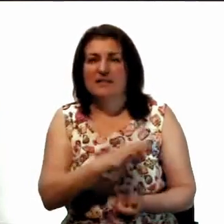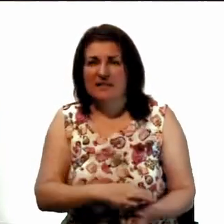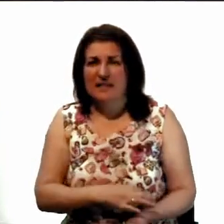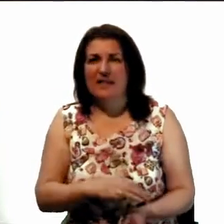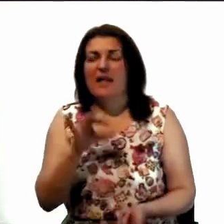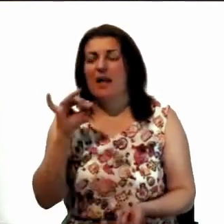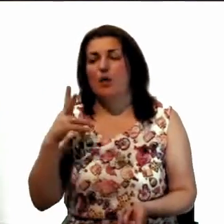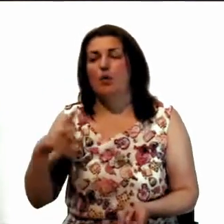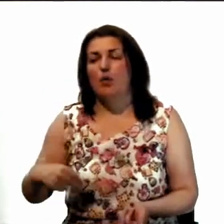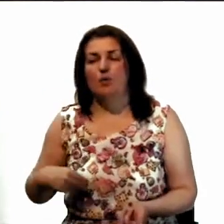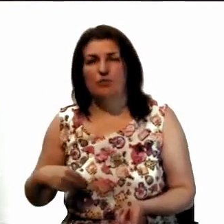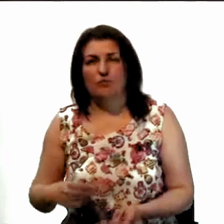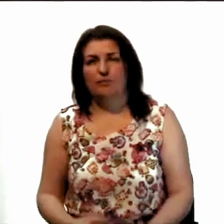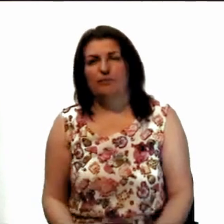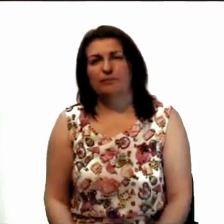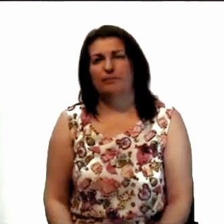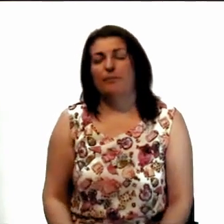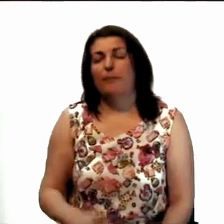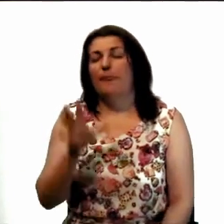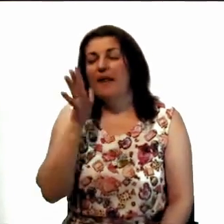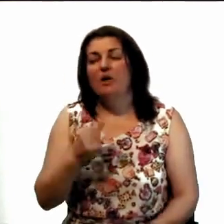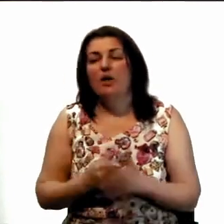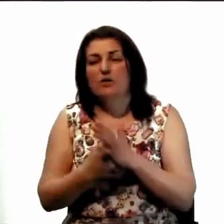и Дочь». И